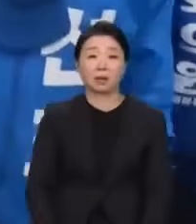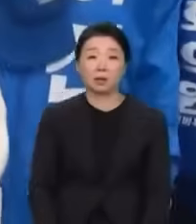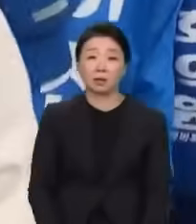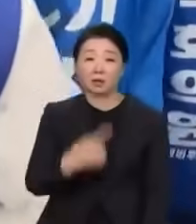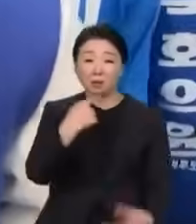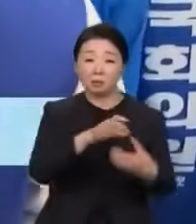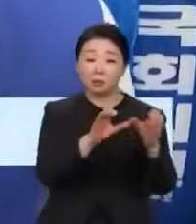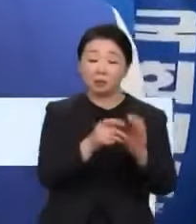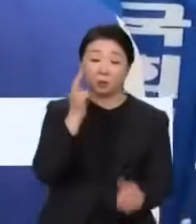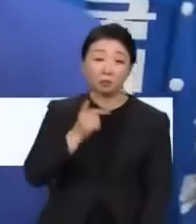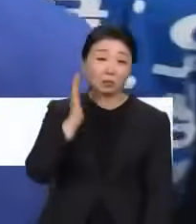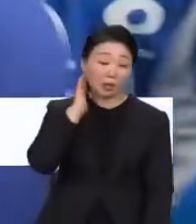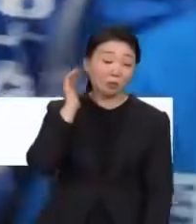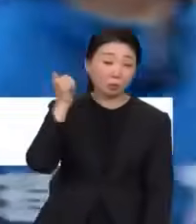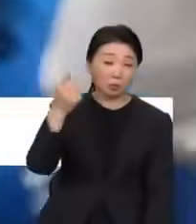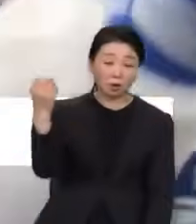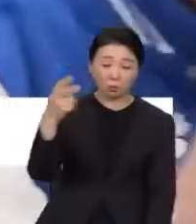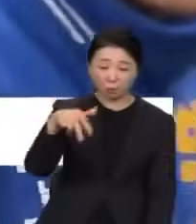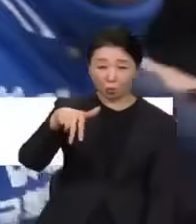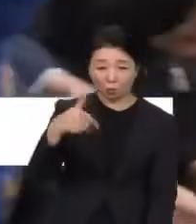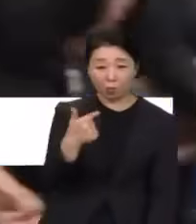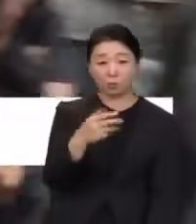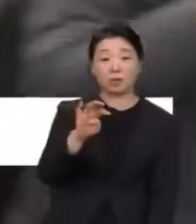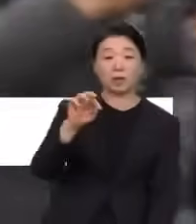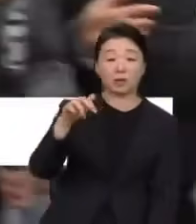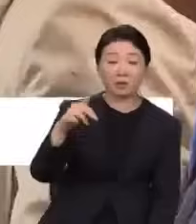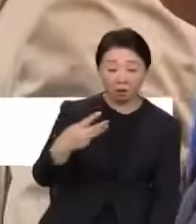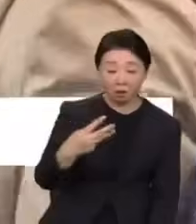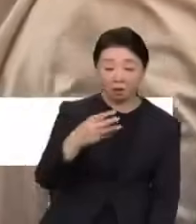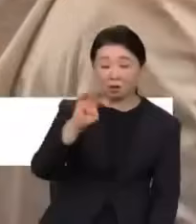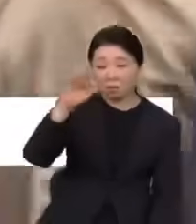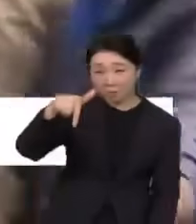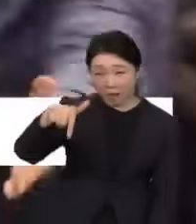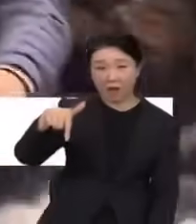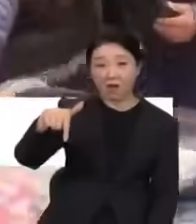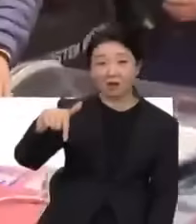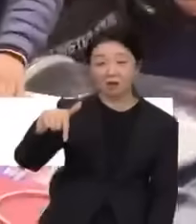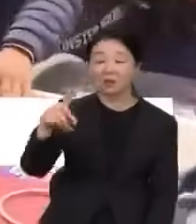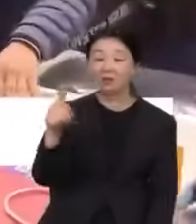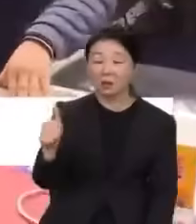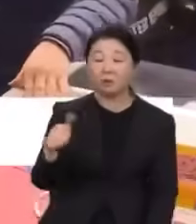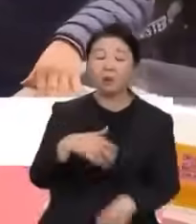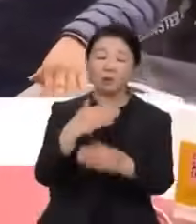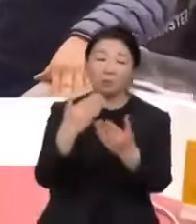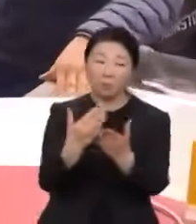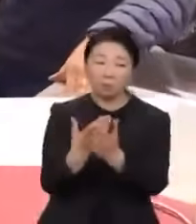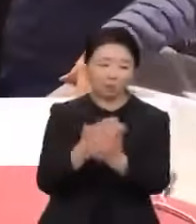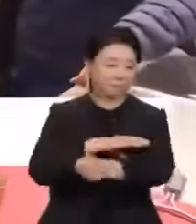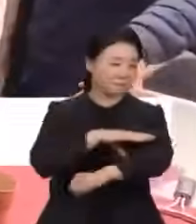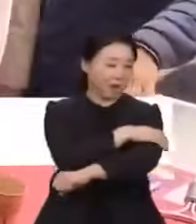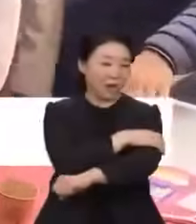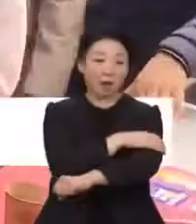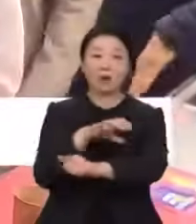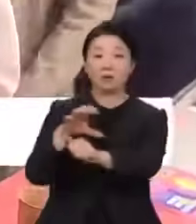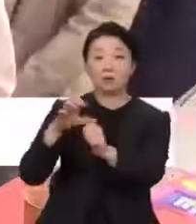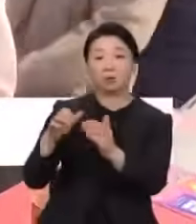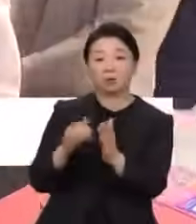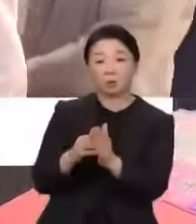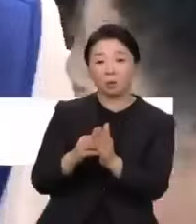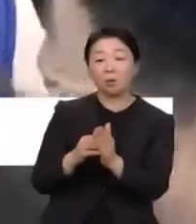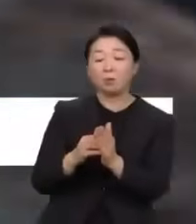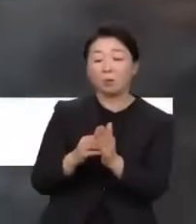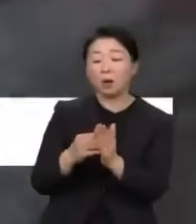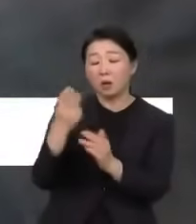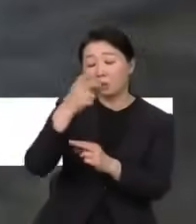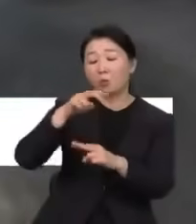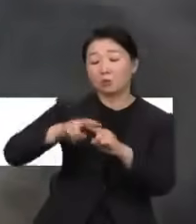민주당은 윤석열 대통령과 조태열, 박성재 장관 등을 직권남용과 범인 도피 혐의로 수사해달라며 공수처에